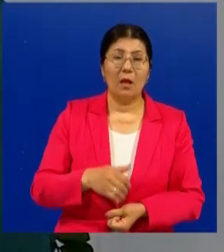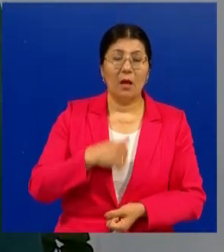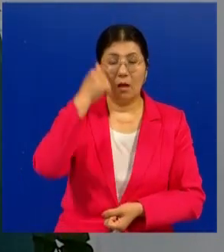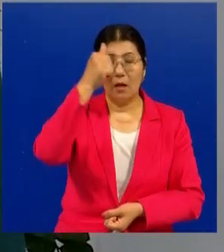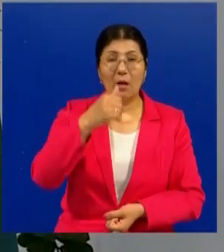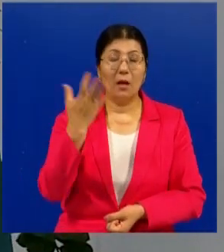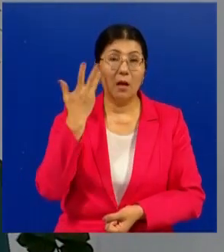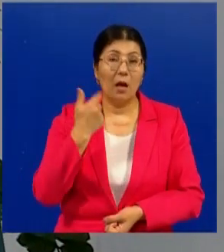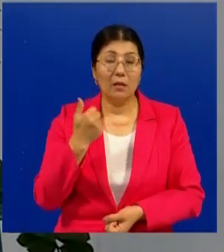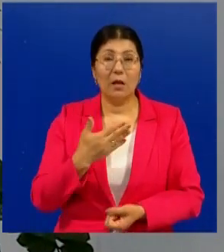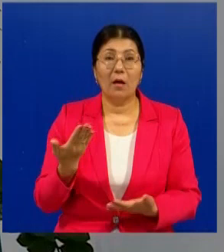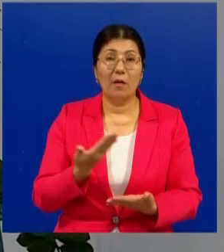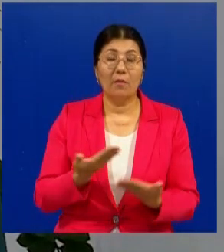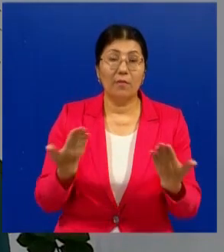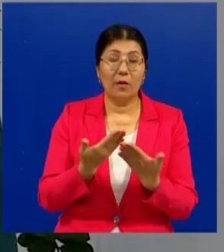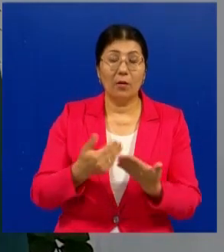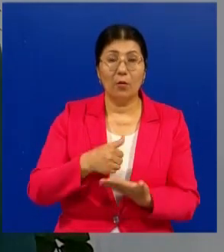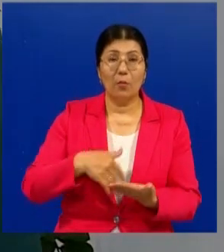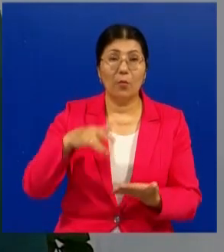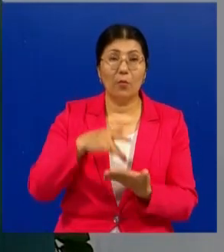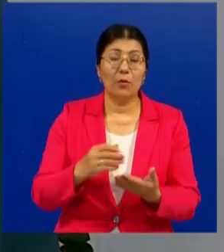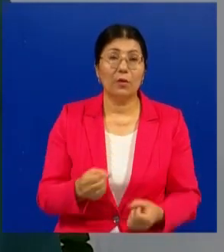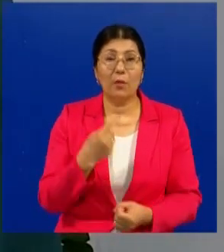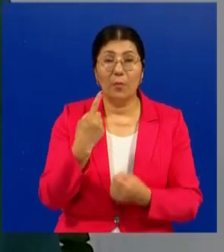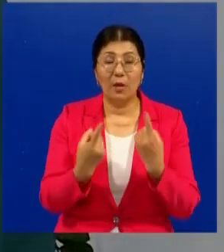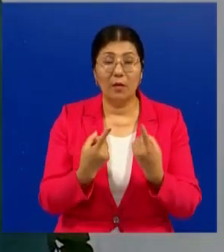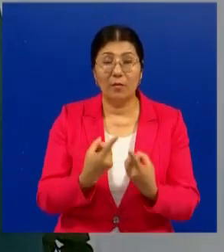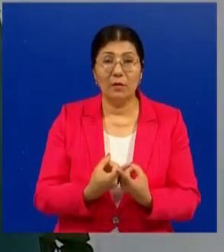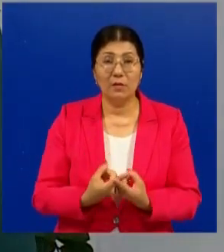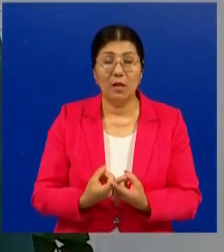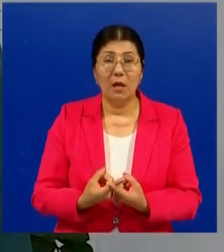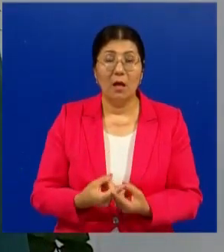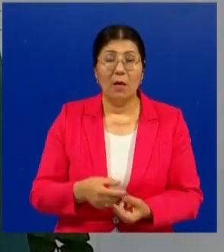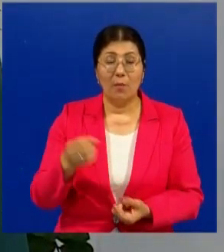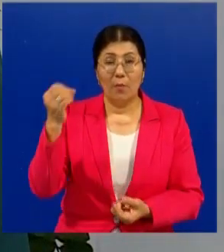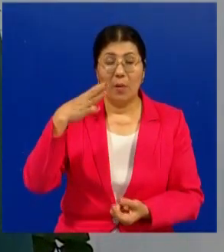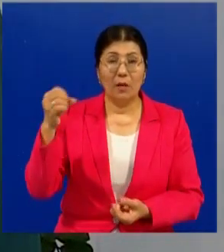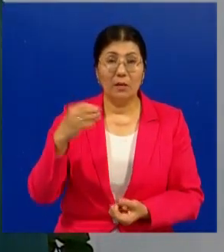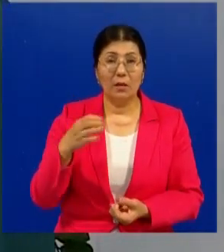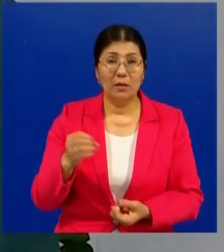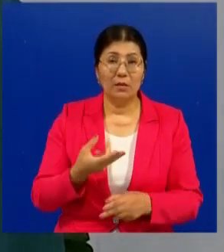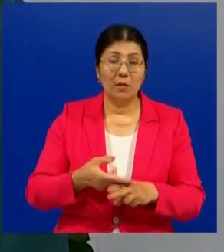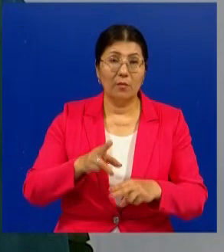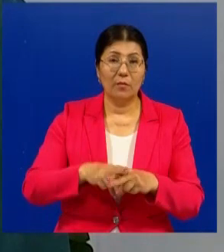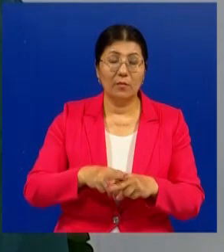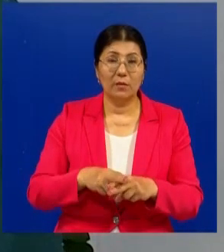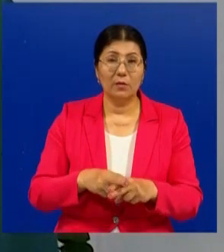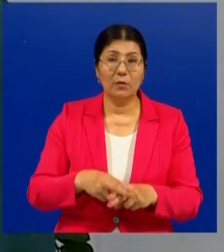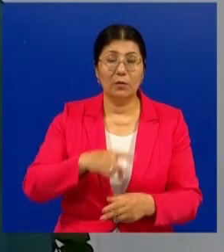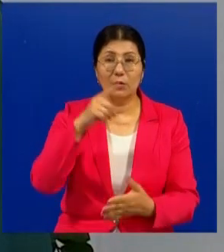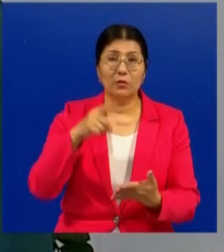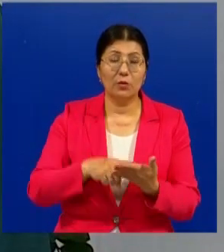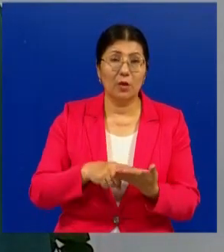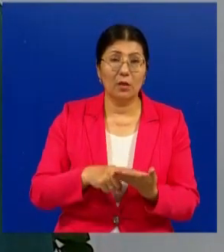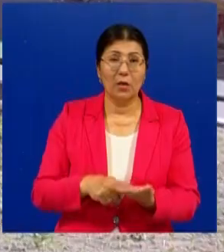қалада бағдаршам пайда болды? Негізгі бұл сұрақтар оң қиын деп айта алмаймын, себебі мен